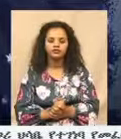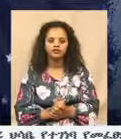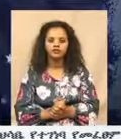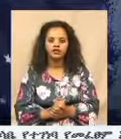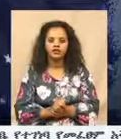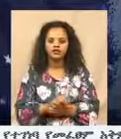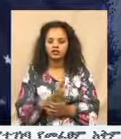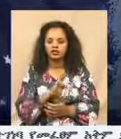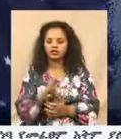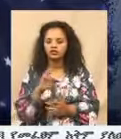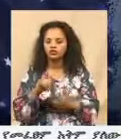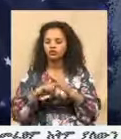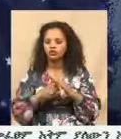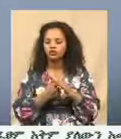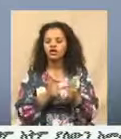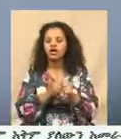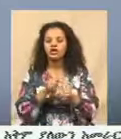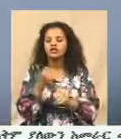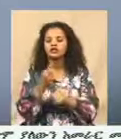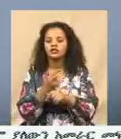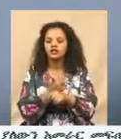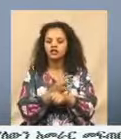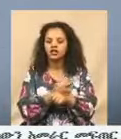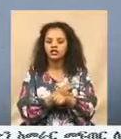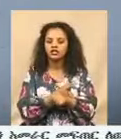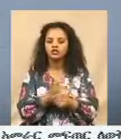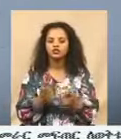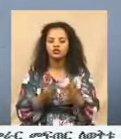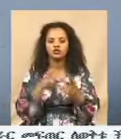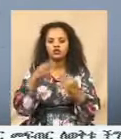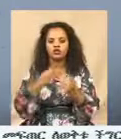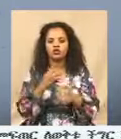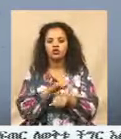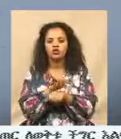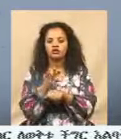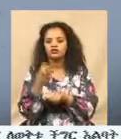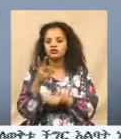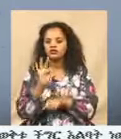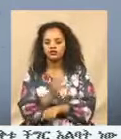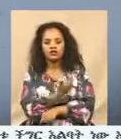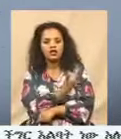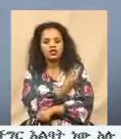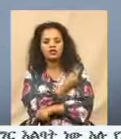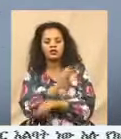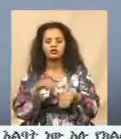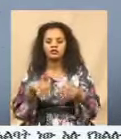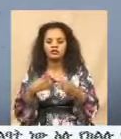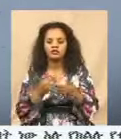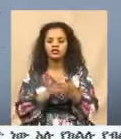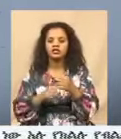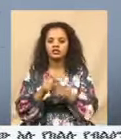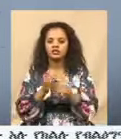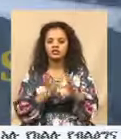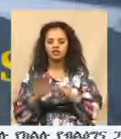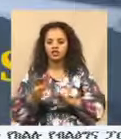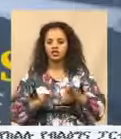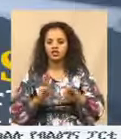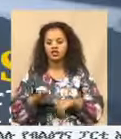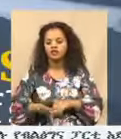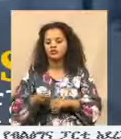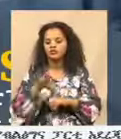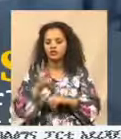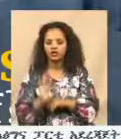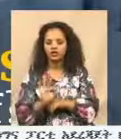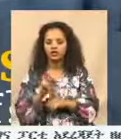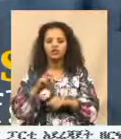ከሰኔ 2 ጀምሮ ለተከታታይ 10 ቀናት የሶስተኛው ዙር የኮቪድ-19 ክትባትን ለመስጠት ቅድመ ዝግጅት እያደረገ